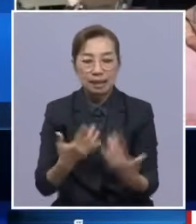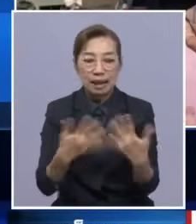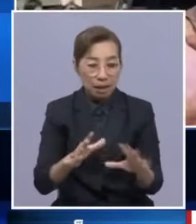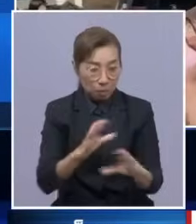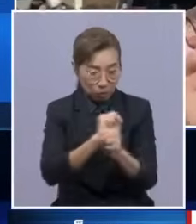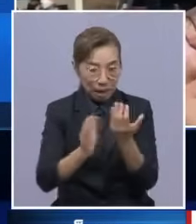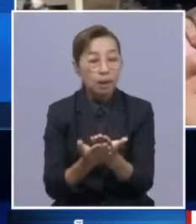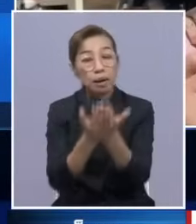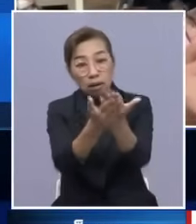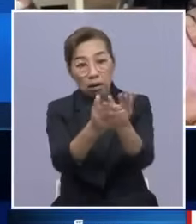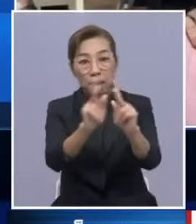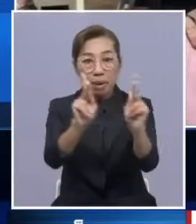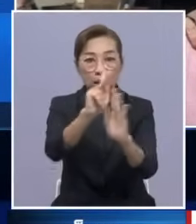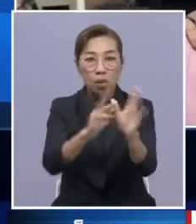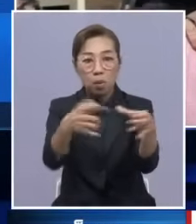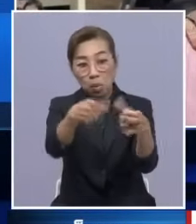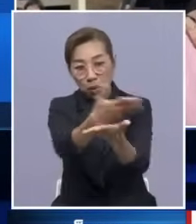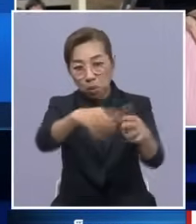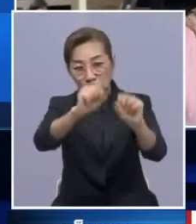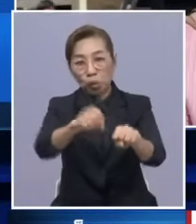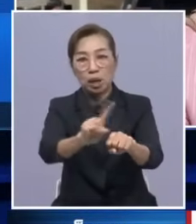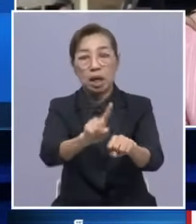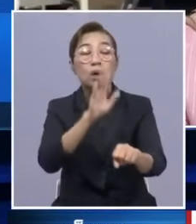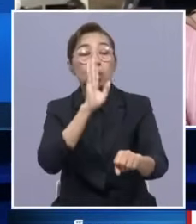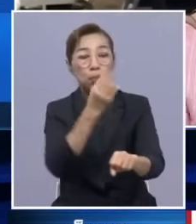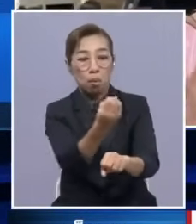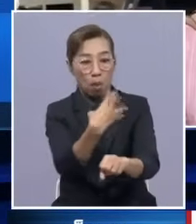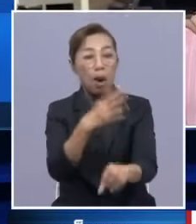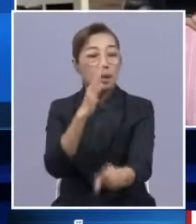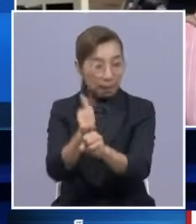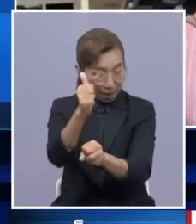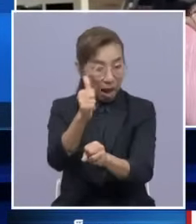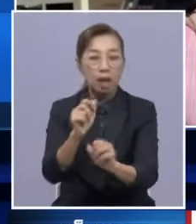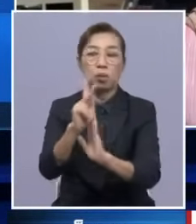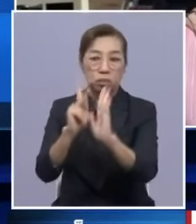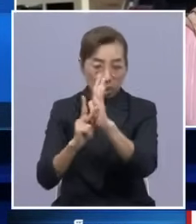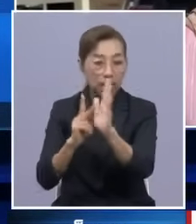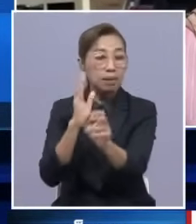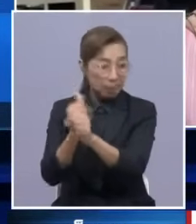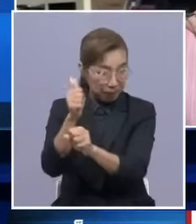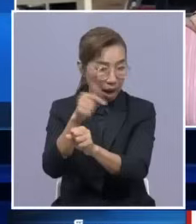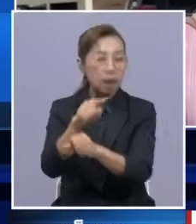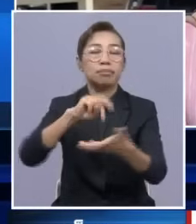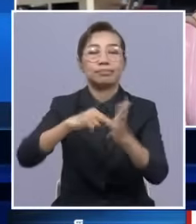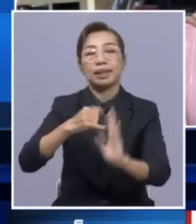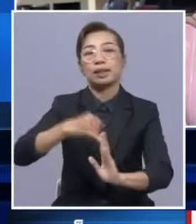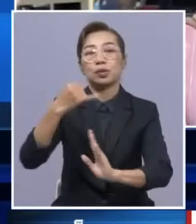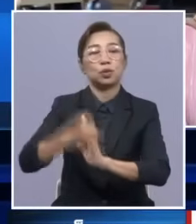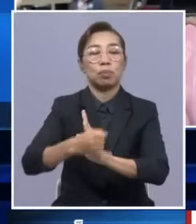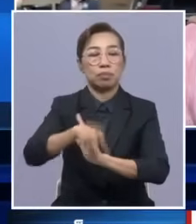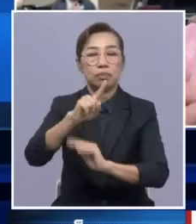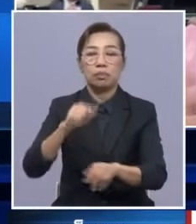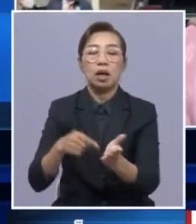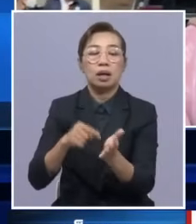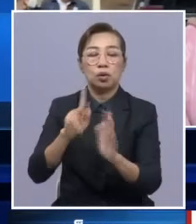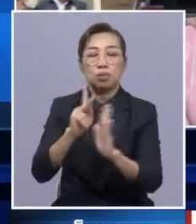ดท้ายจะสรุปความคิดเห็นในเรื่องนี้อย่างไรแล้วถ้าหากเห็นด้วยตามที่รัฐบาลเสนอก็ไม่มีปัญหานะก็จบ ครับ ขั้นตอนต่อไปรัฐบาลก็จะมีการ